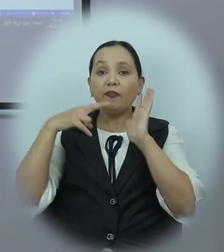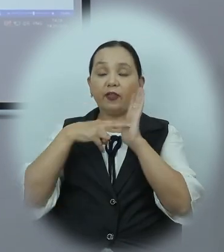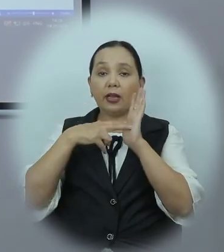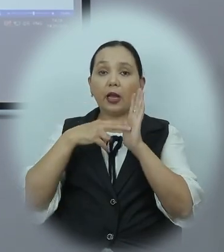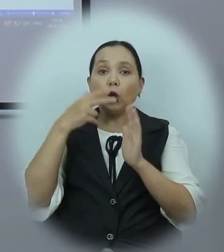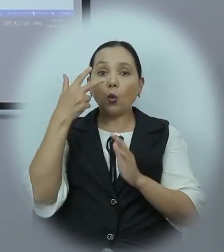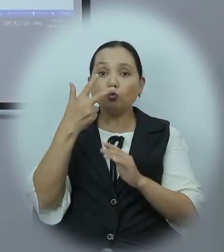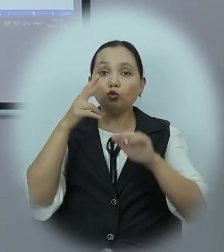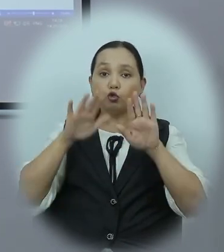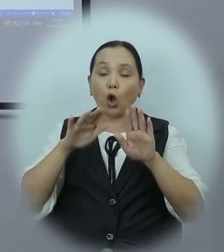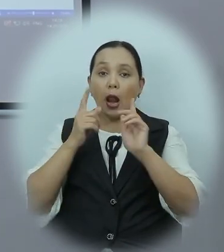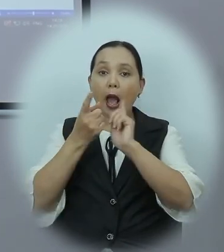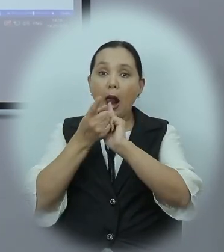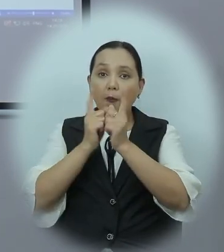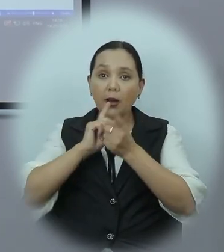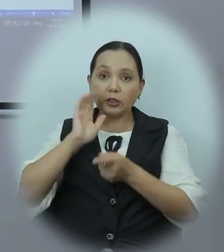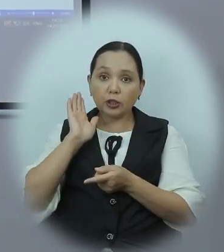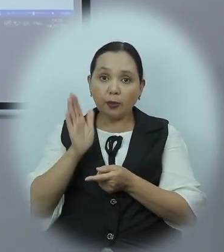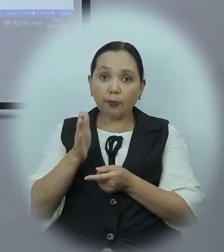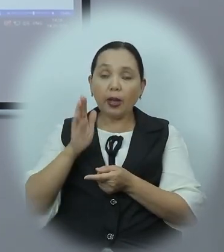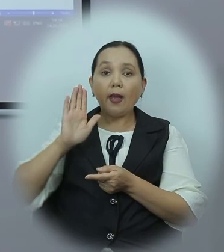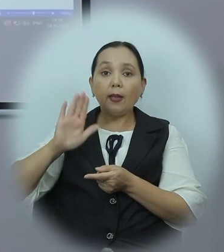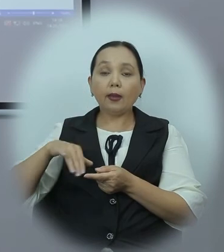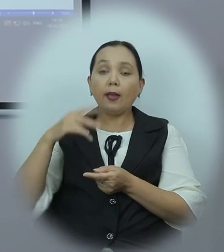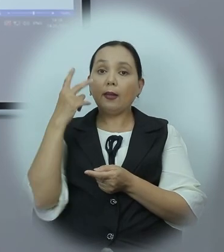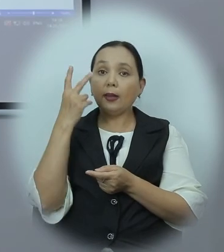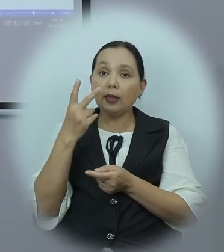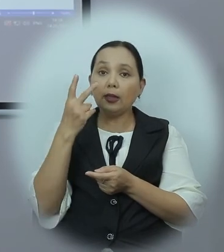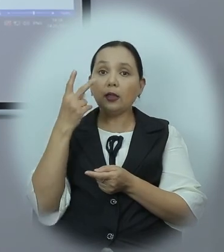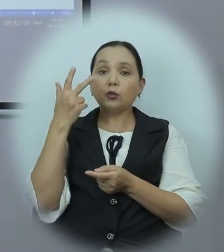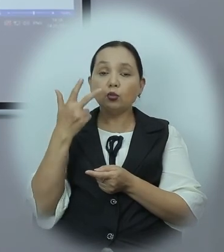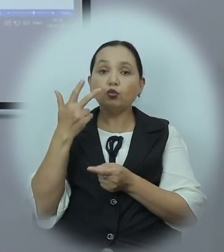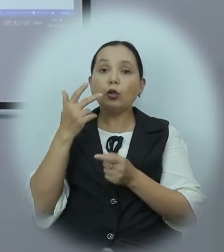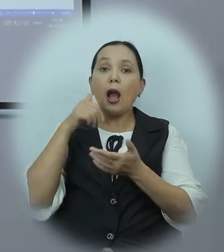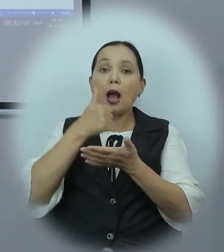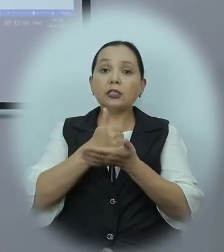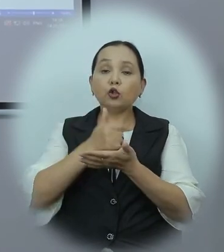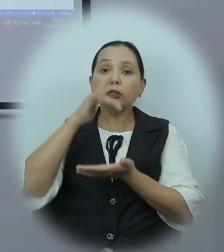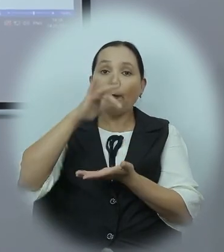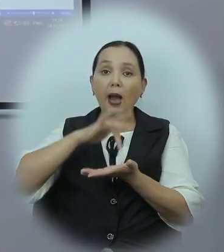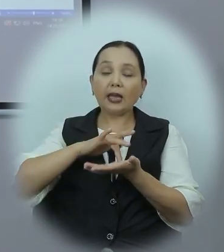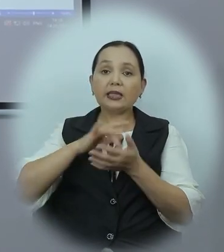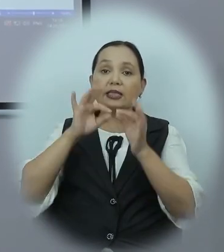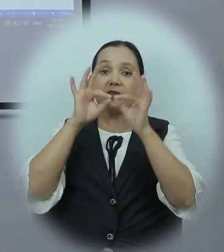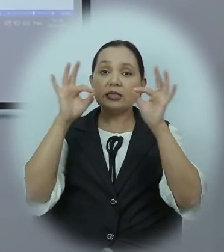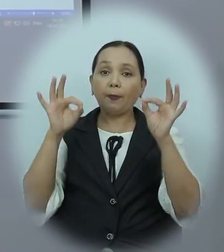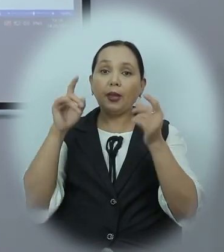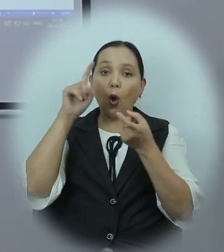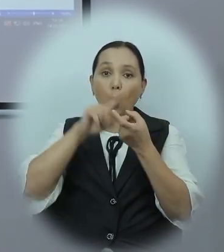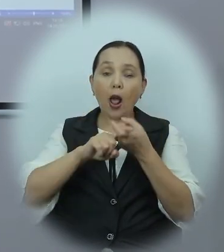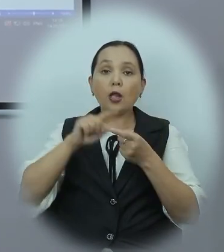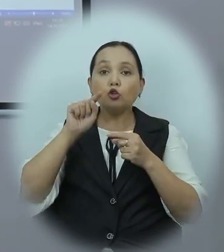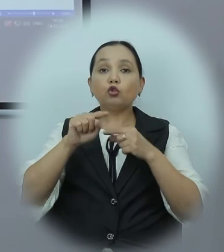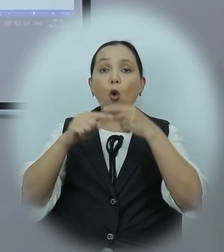uch joylari almashtirilib, keyin ikkinchi uch asosiy markaziy simga ulanadi va